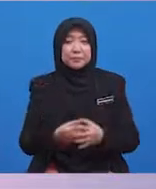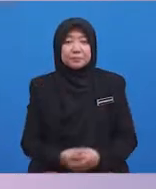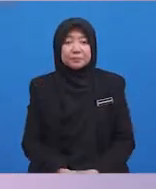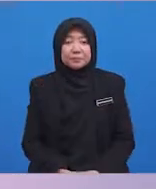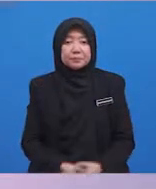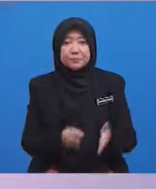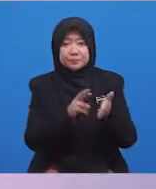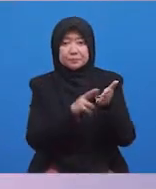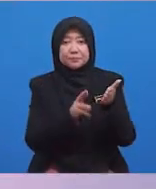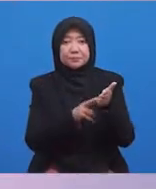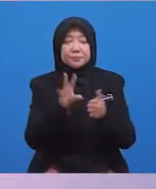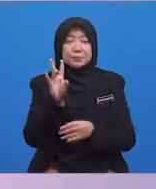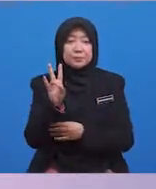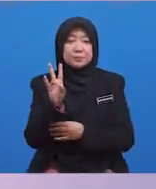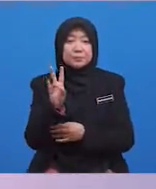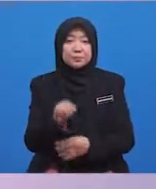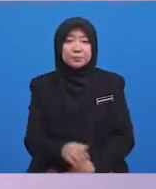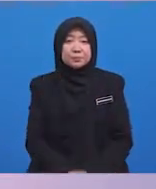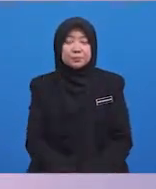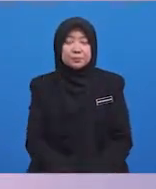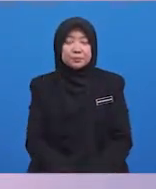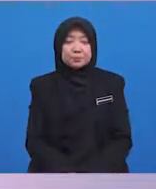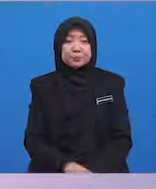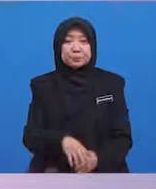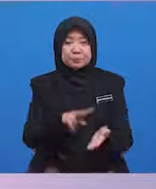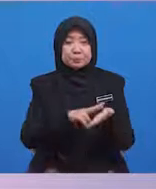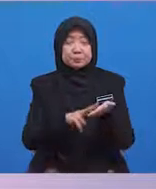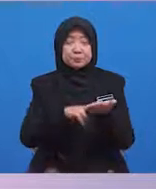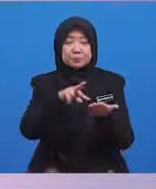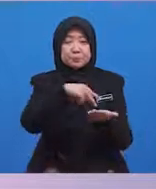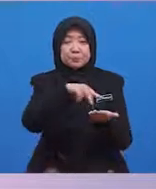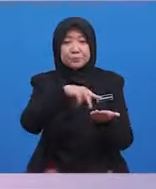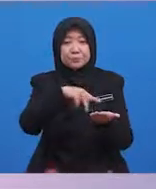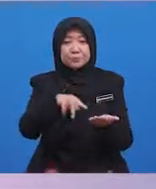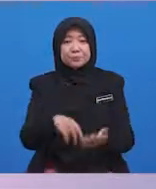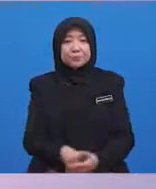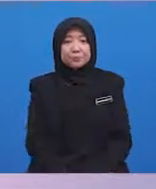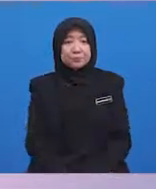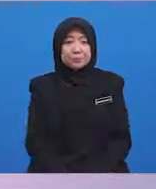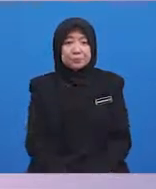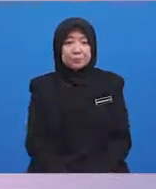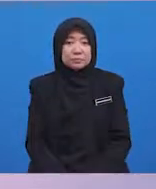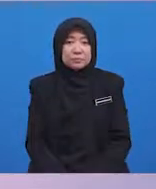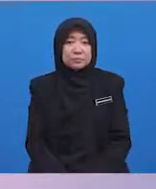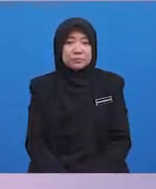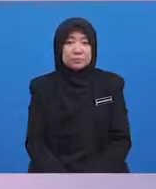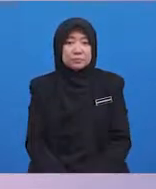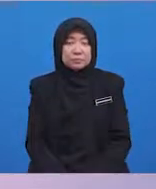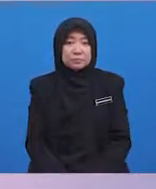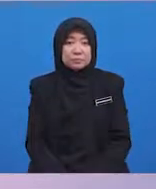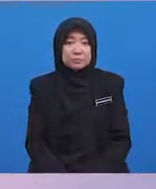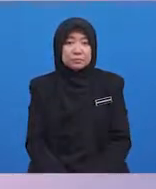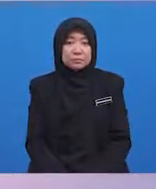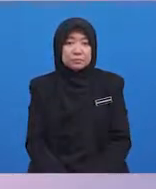Rangkap ketujuh. Pisang kelat digonggong helang, jatuh ke lubuk indera